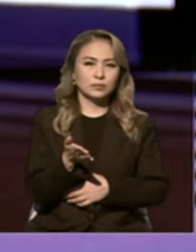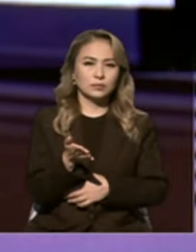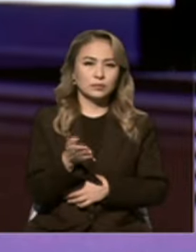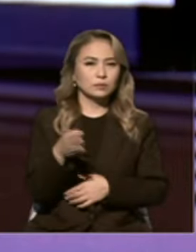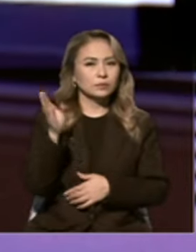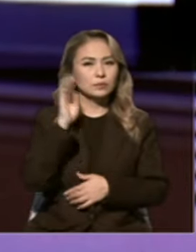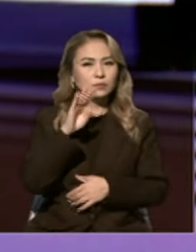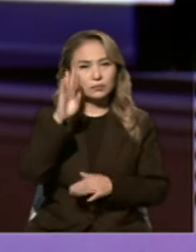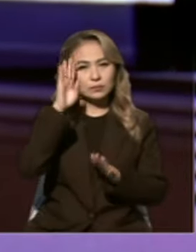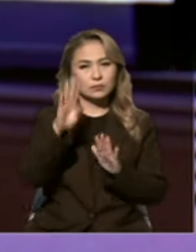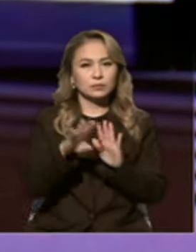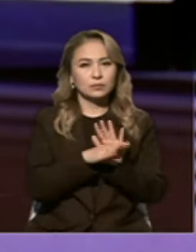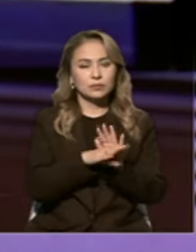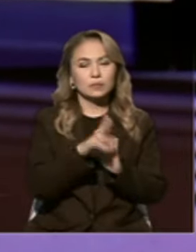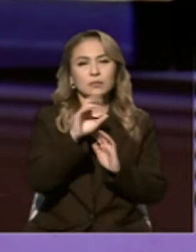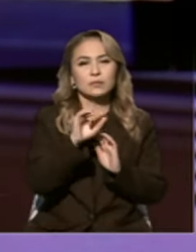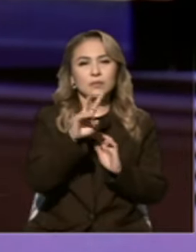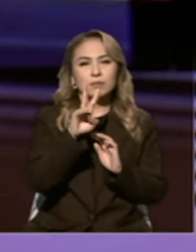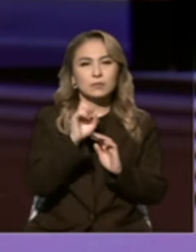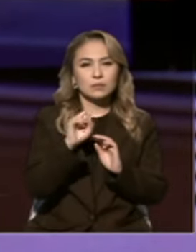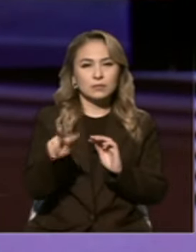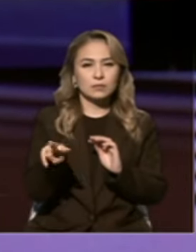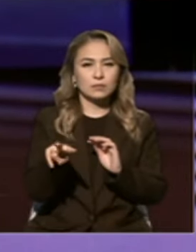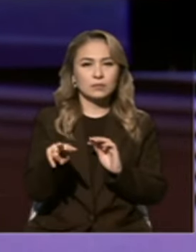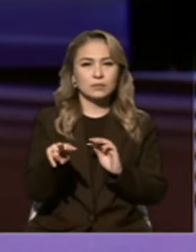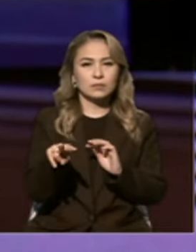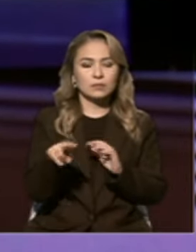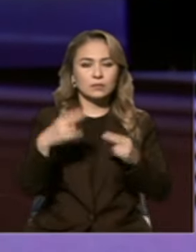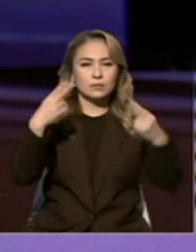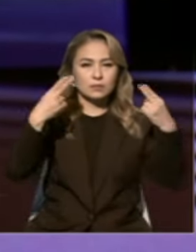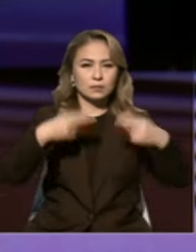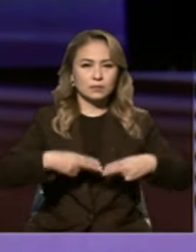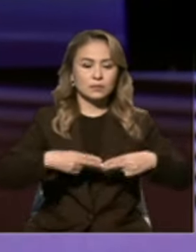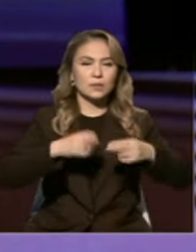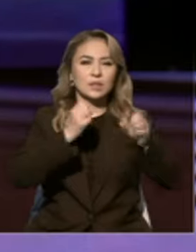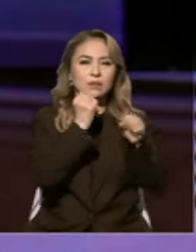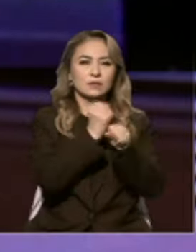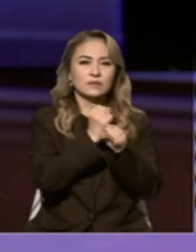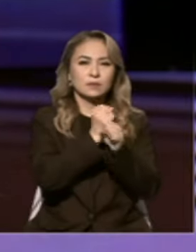су қоймаларын, каналдарды, бөгеттерді қалпына